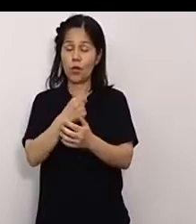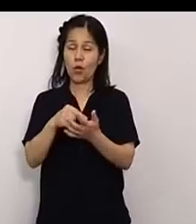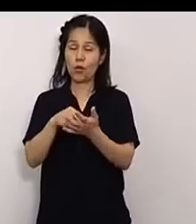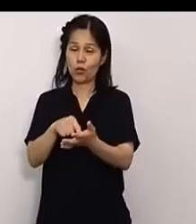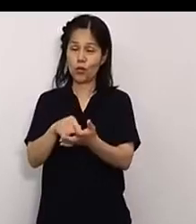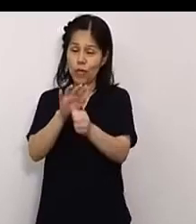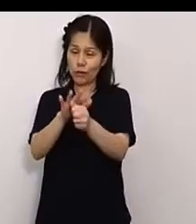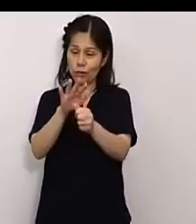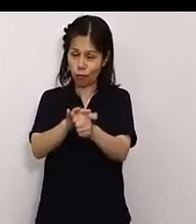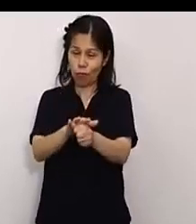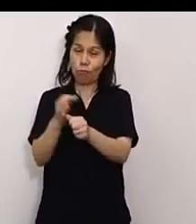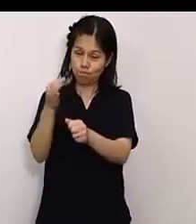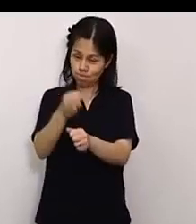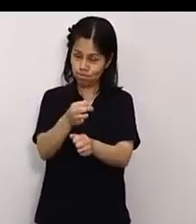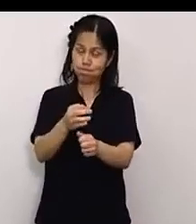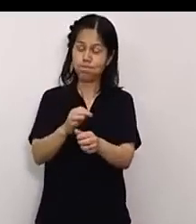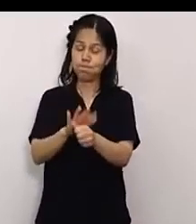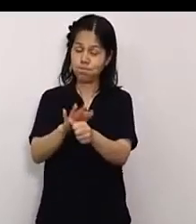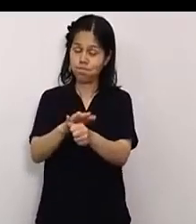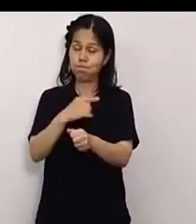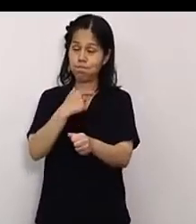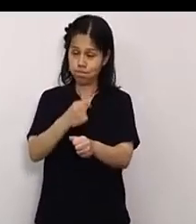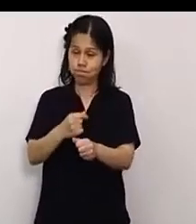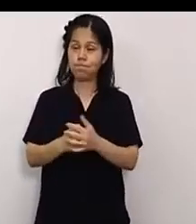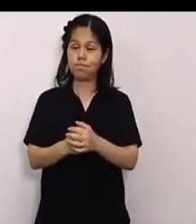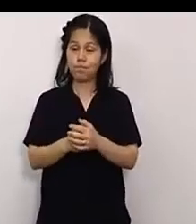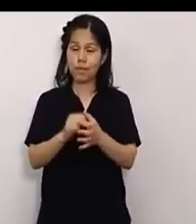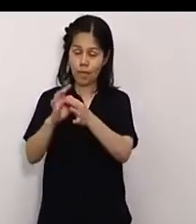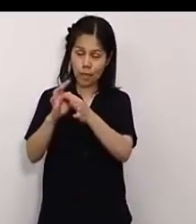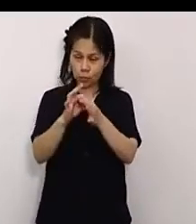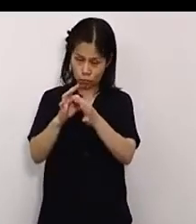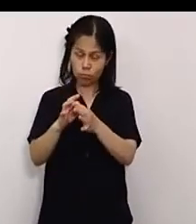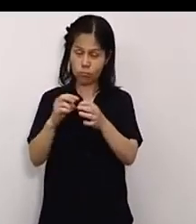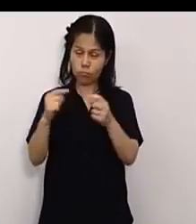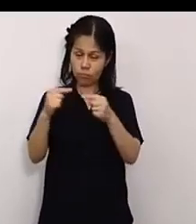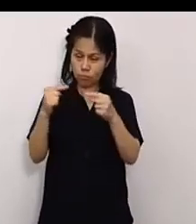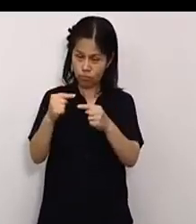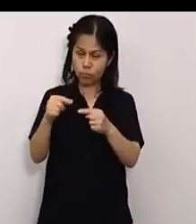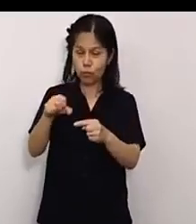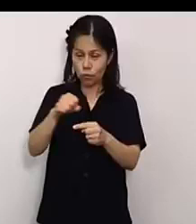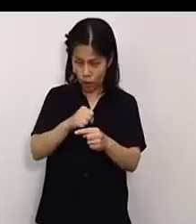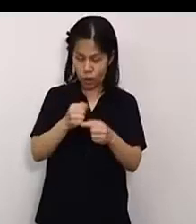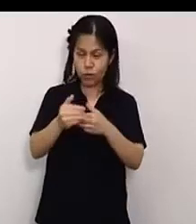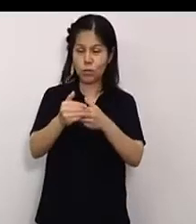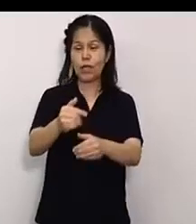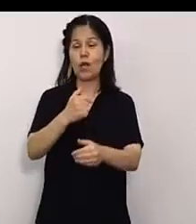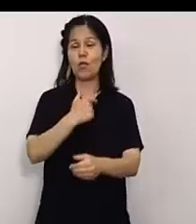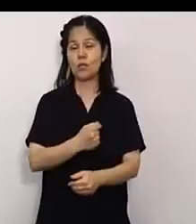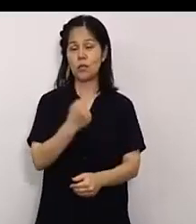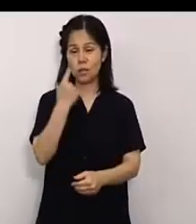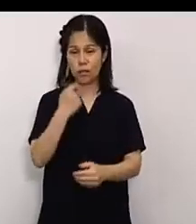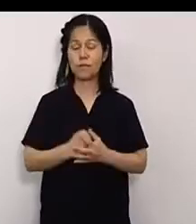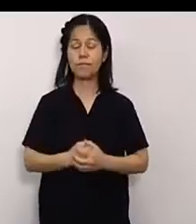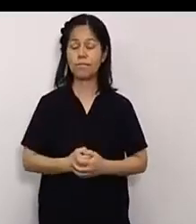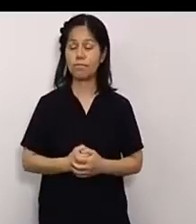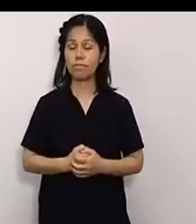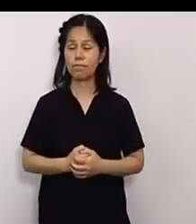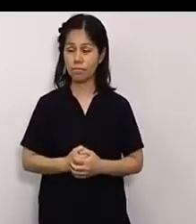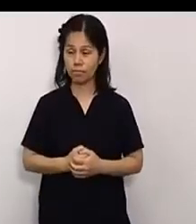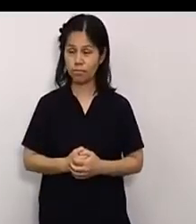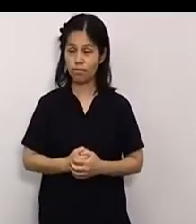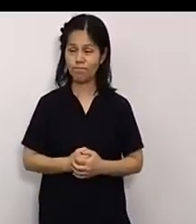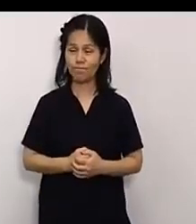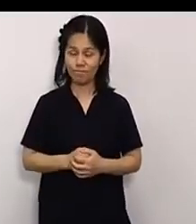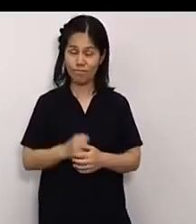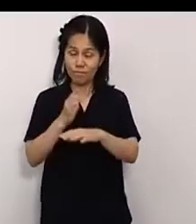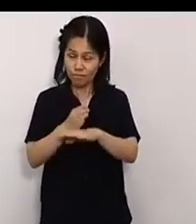援助できるように、そういう連絡密に、取って、やっていただきたいなと思います。 あり